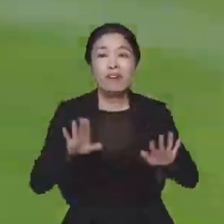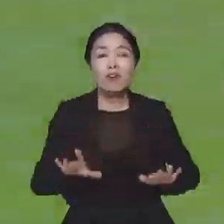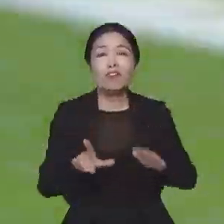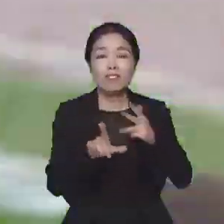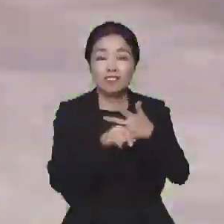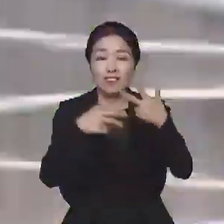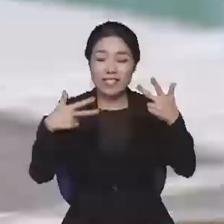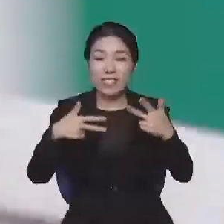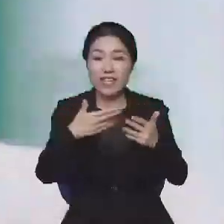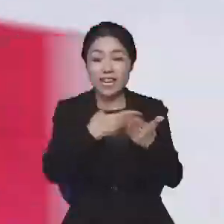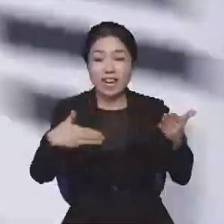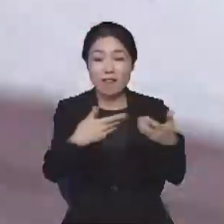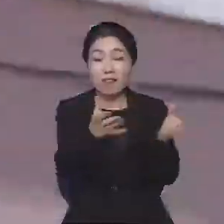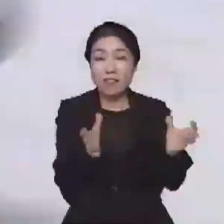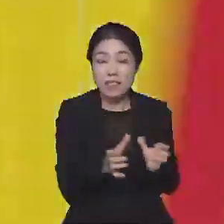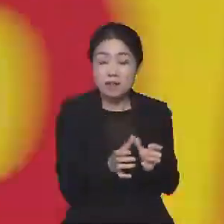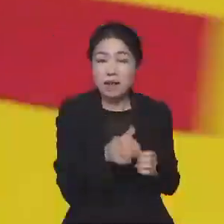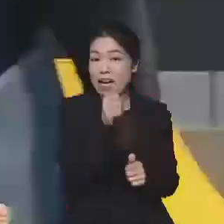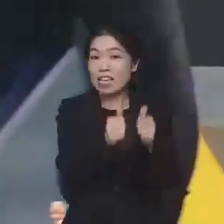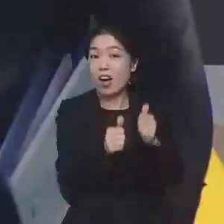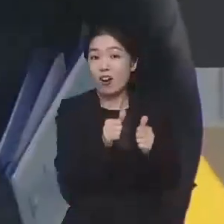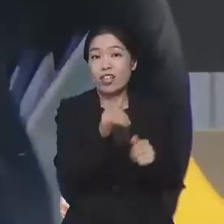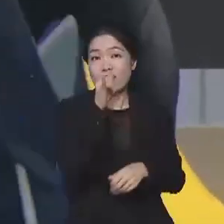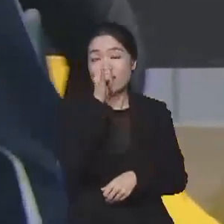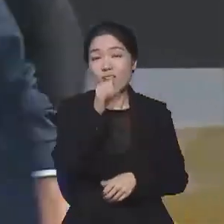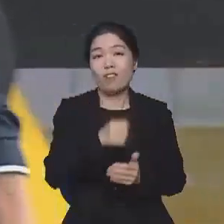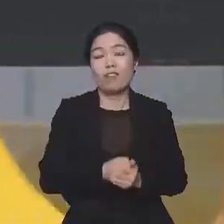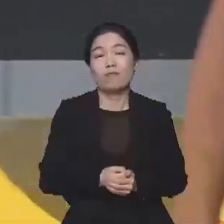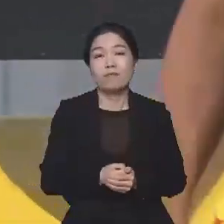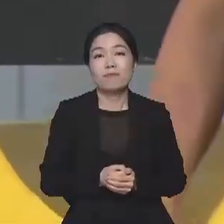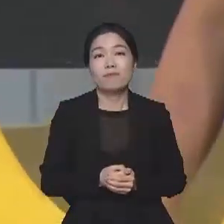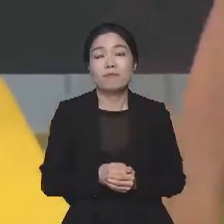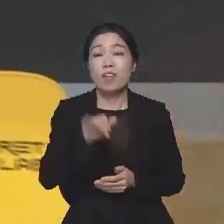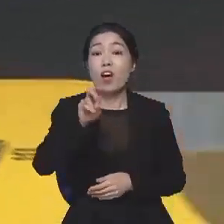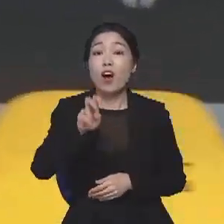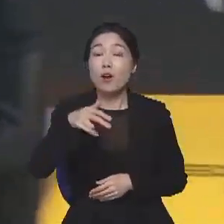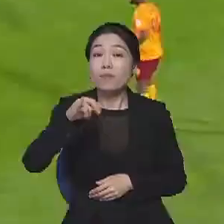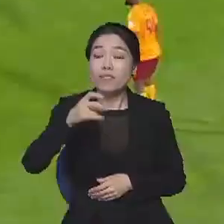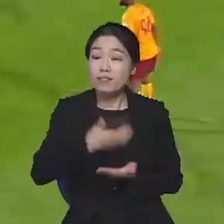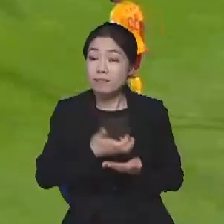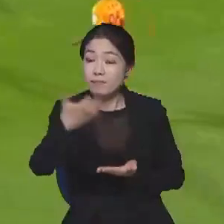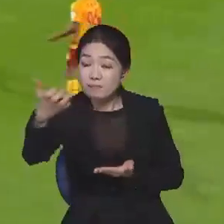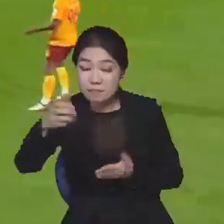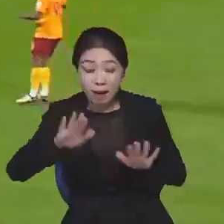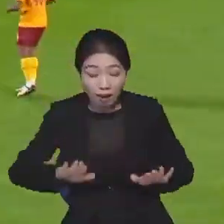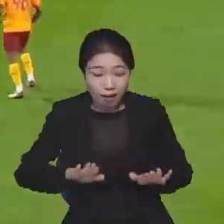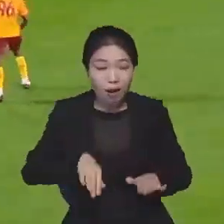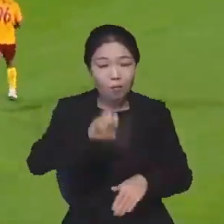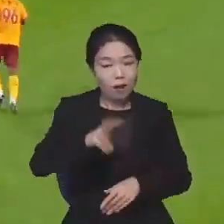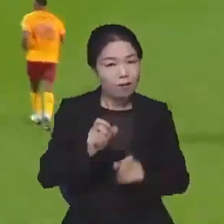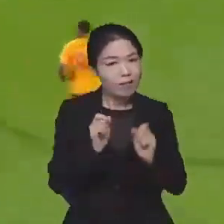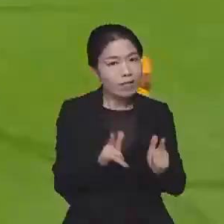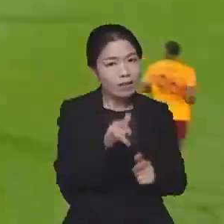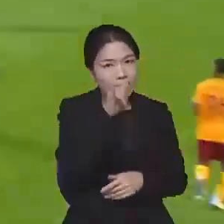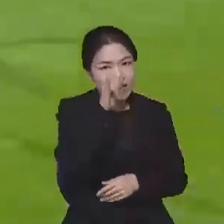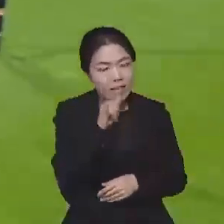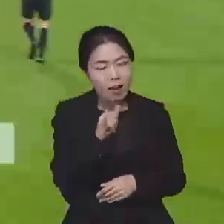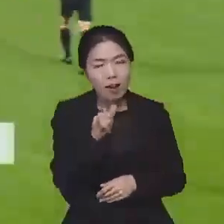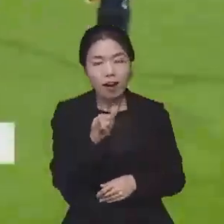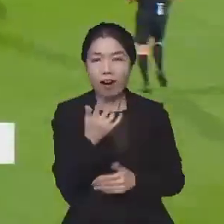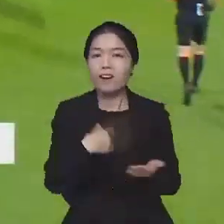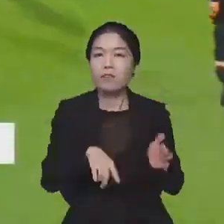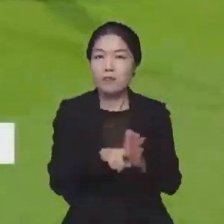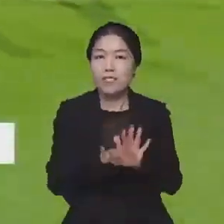7일 강원FC와의 경기를 앞두고 있는 광주. 엄지성의 이적에 따른 악재가 광주의 기회로 작용하기